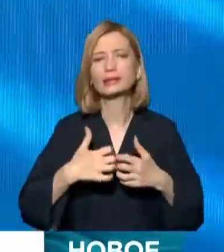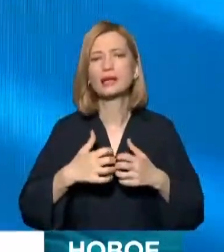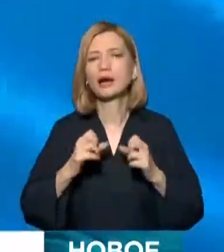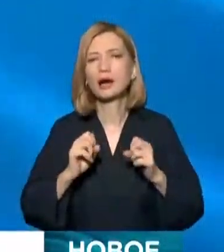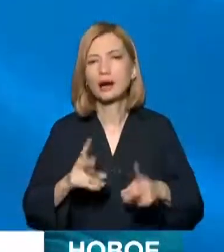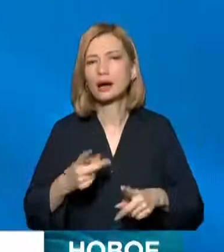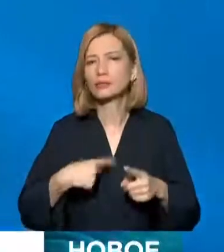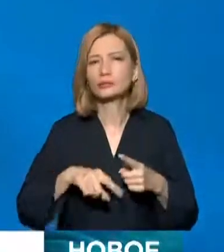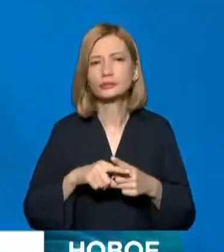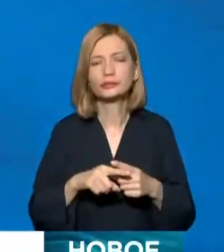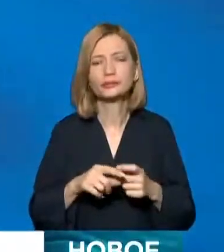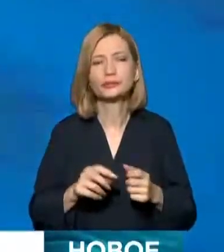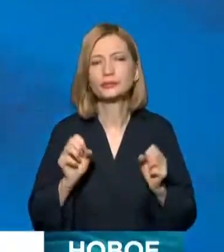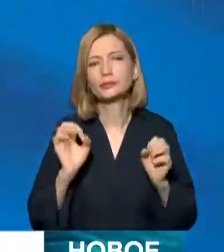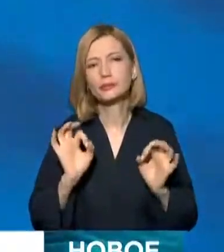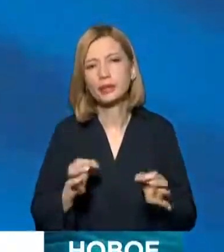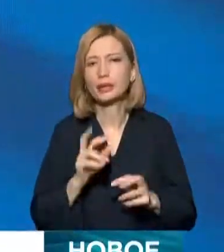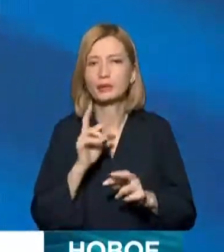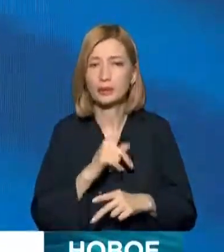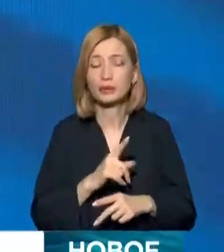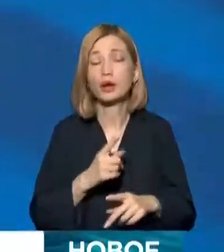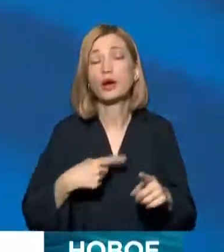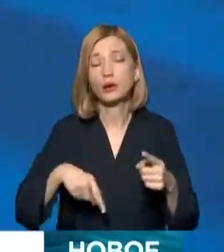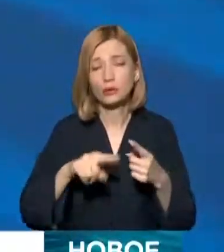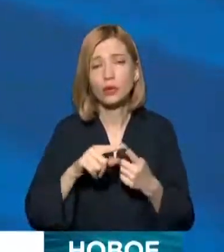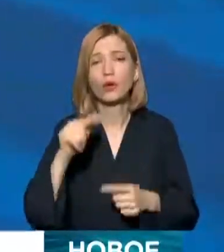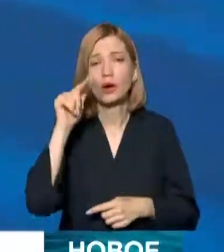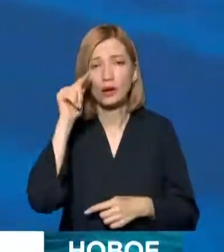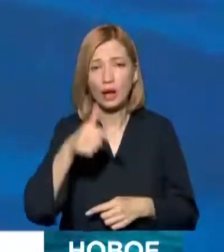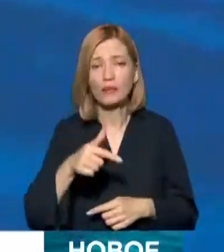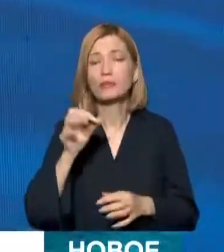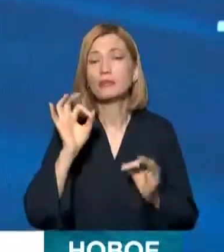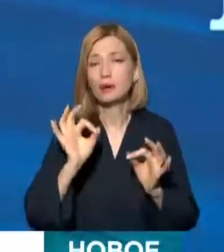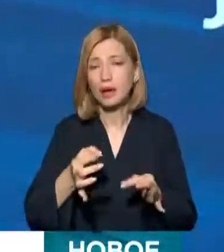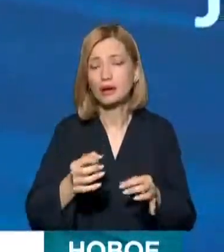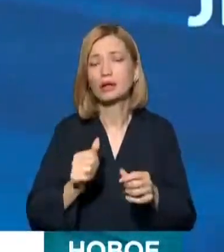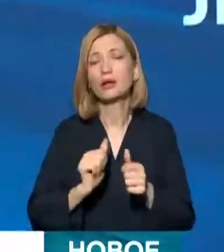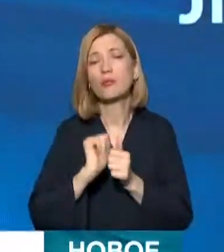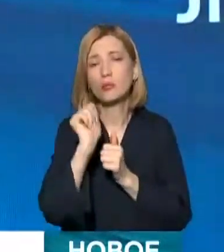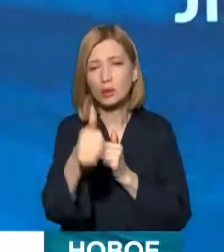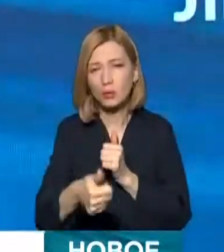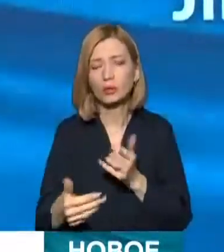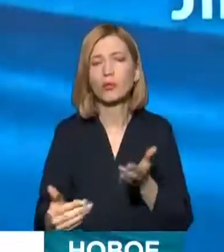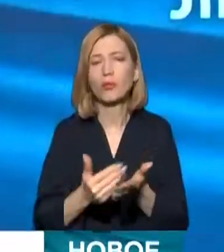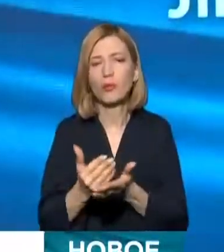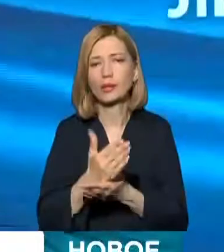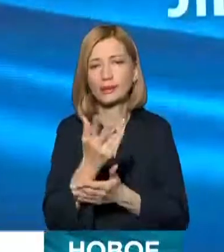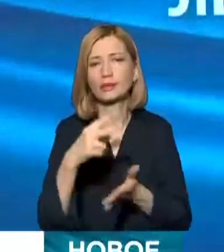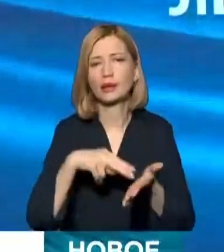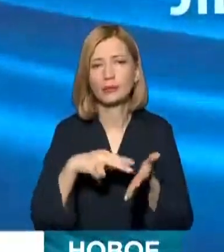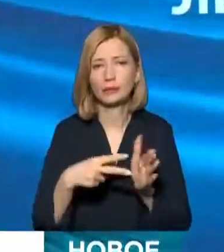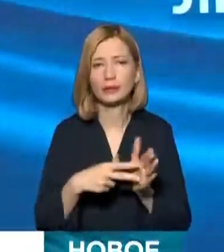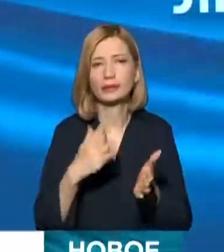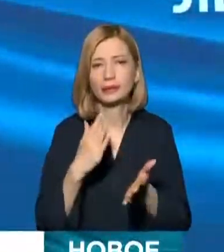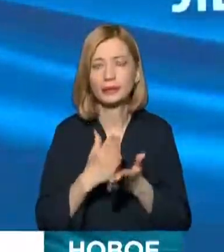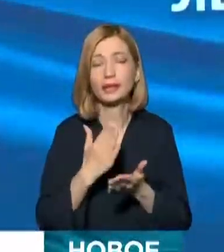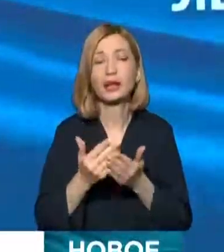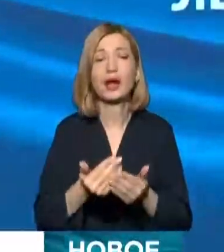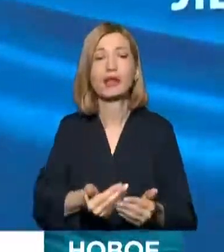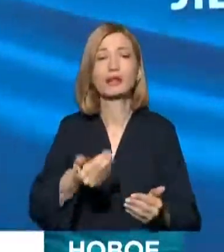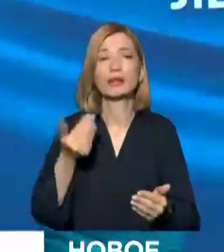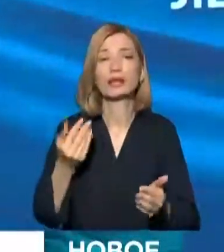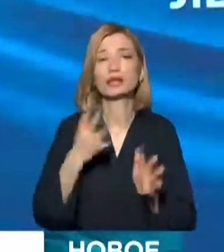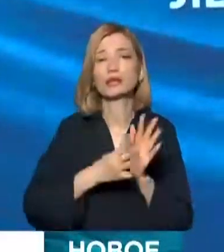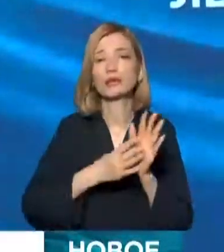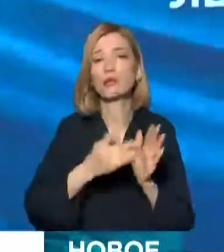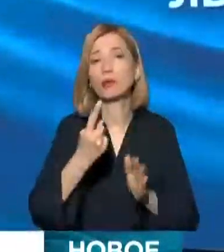эта позиция грамотно выверенная дальносрочная политика Казахстана. Если мы вернемся в 91